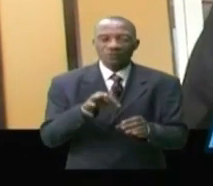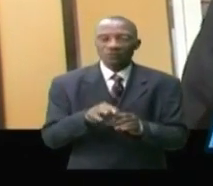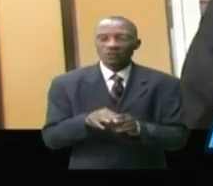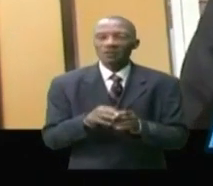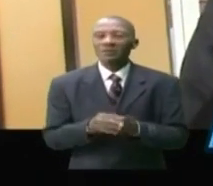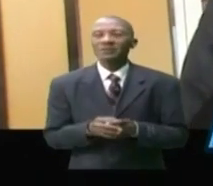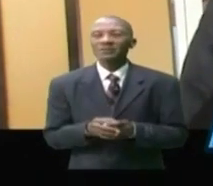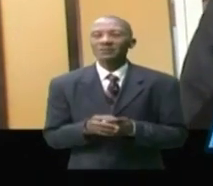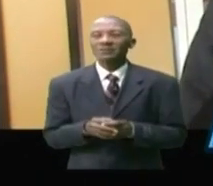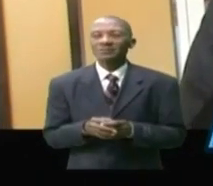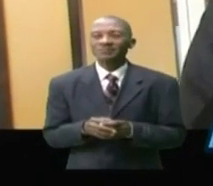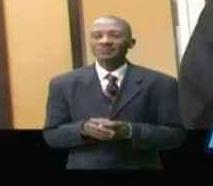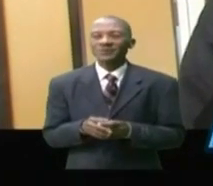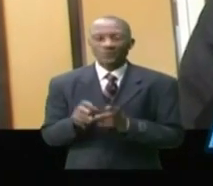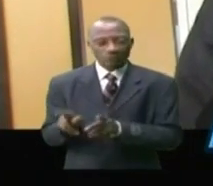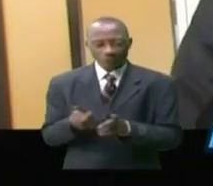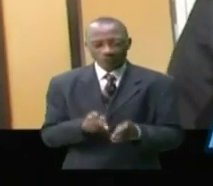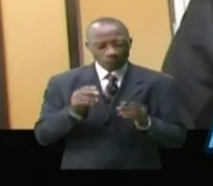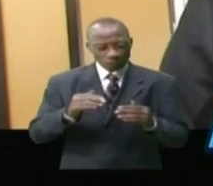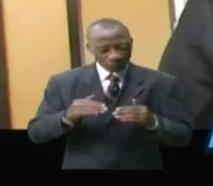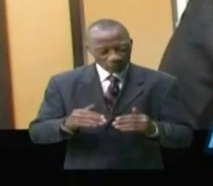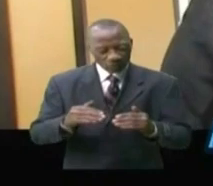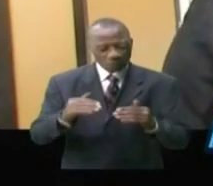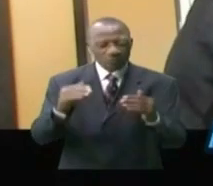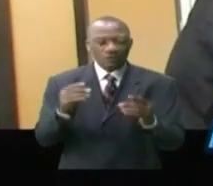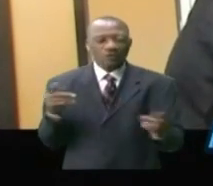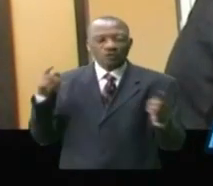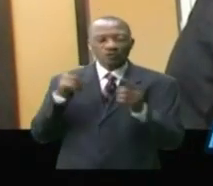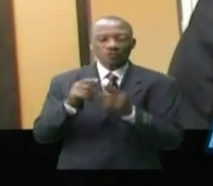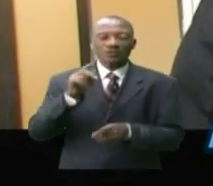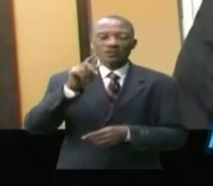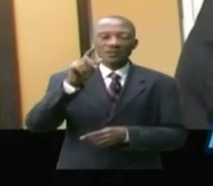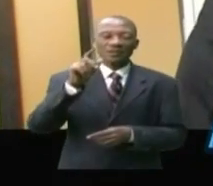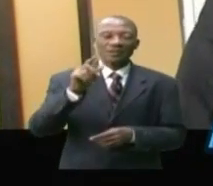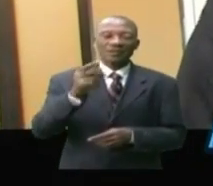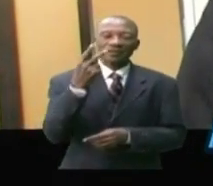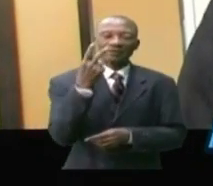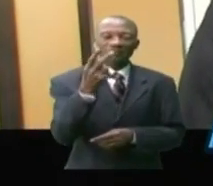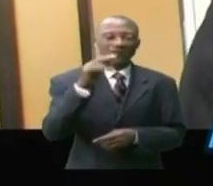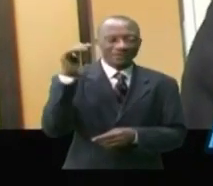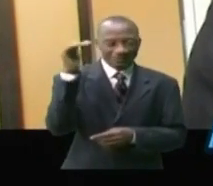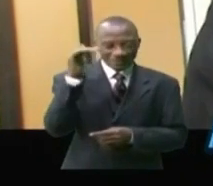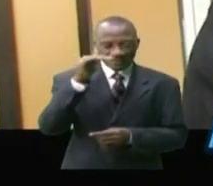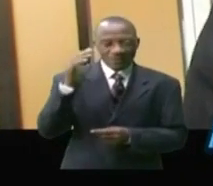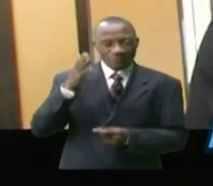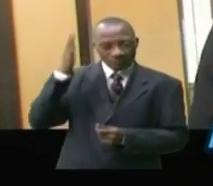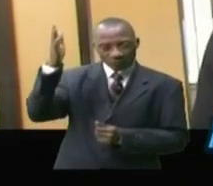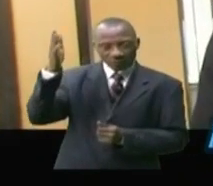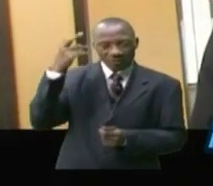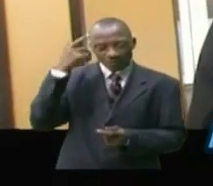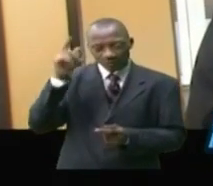processus qui doit aboutir d'ici le 20 décembre à ces organisations générales, tant au niveau